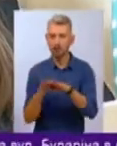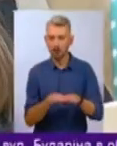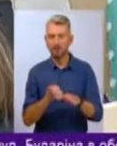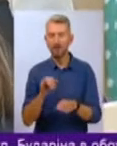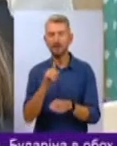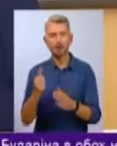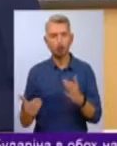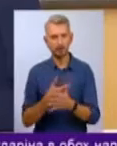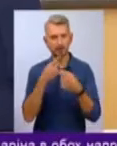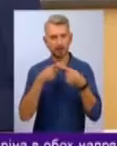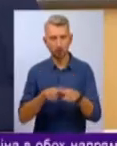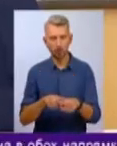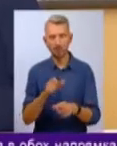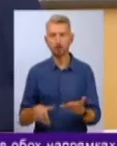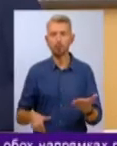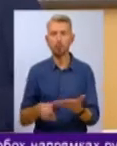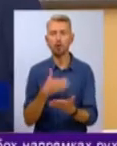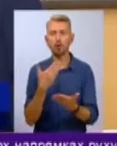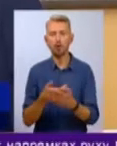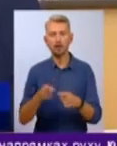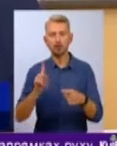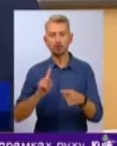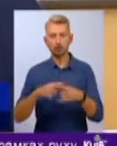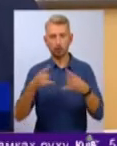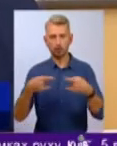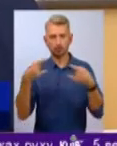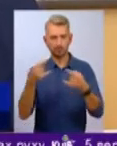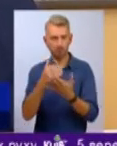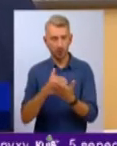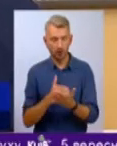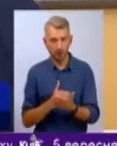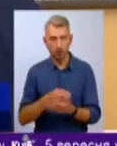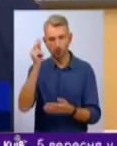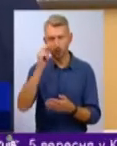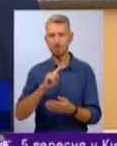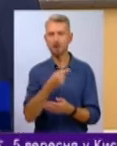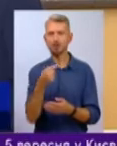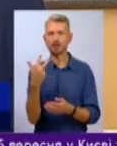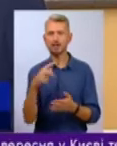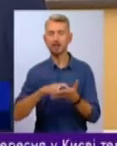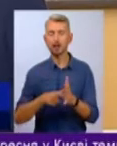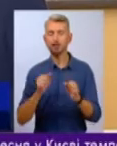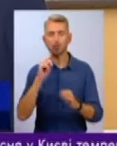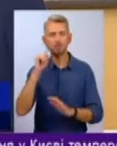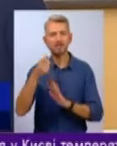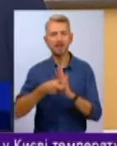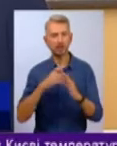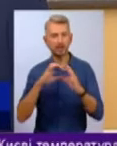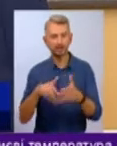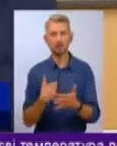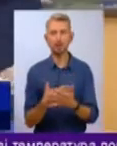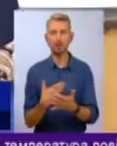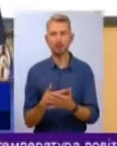новими технологіями. За допомогою ось цього інтерактивного додатку учні перших-третіх класів можуть пізнавати світ.